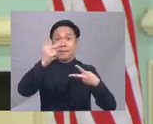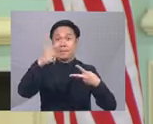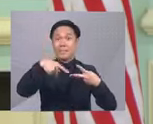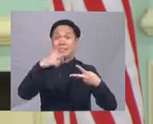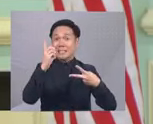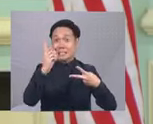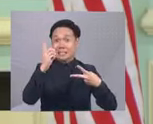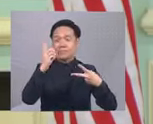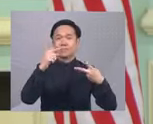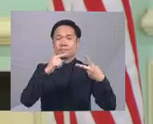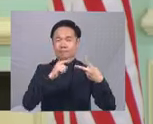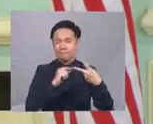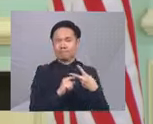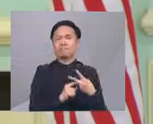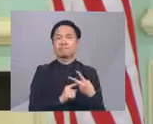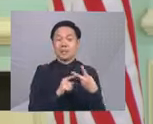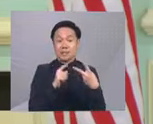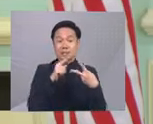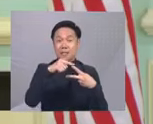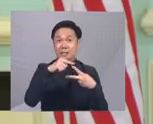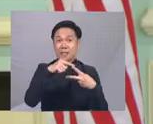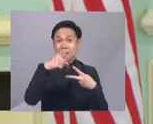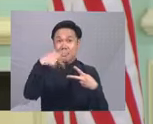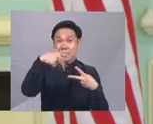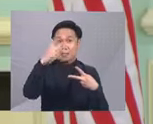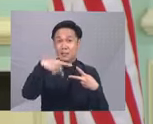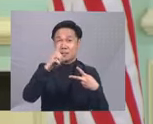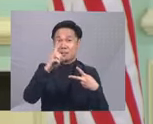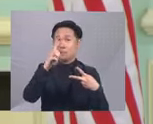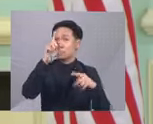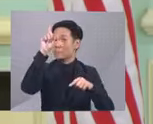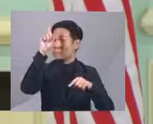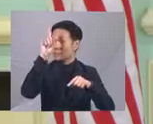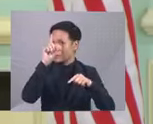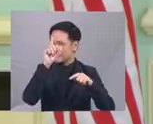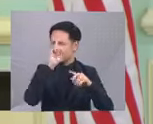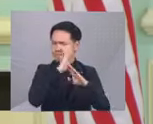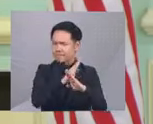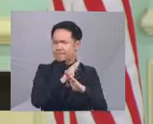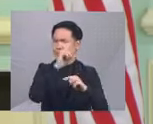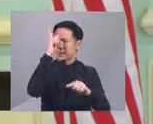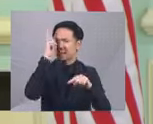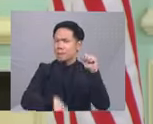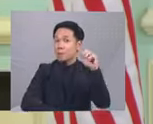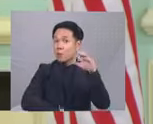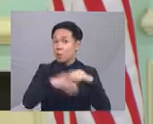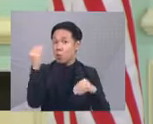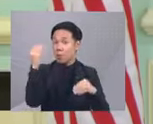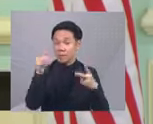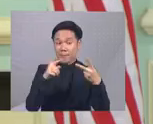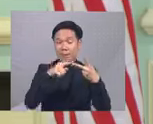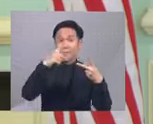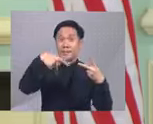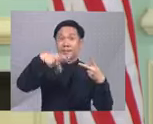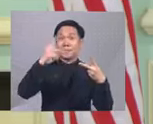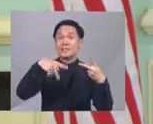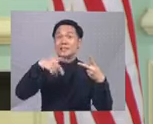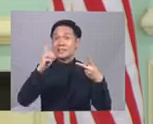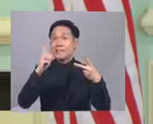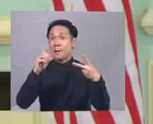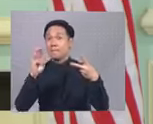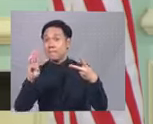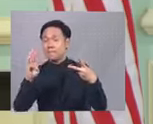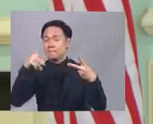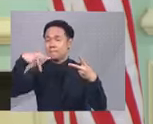beza satu sajalah, yang PKPD langsung tak boleh keluar, tetapi di sini boleh keluar untuk membeli makanan dan sebagainya,